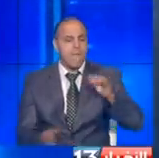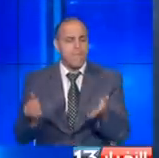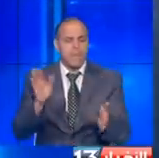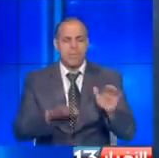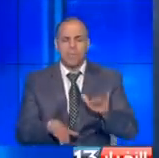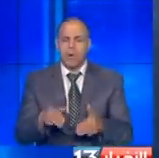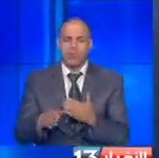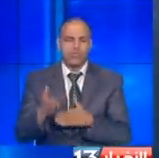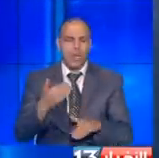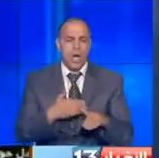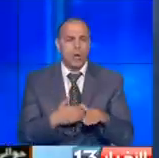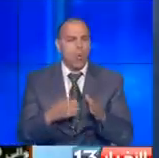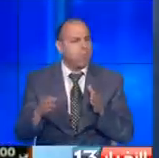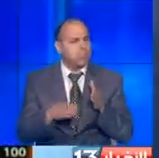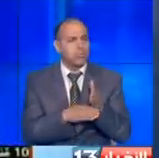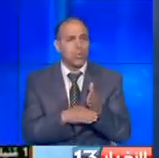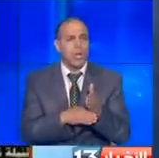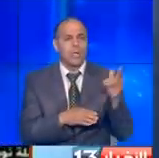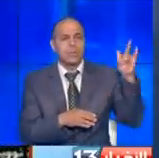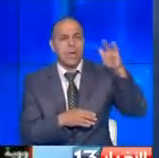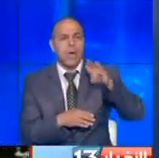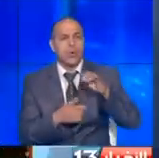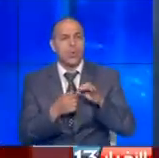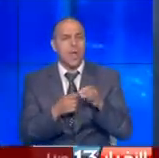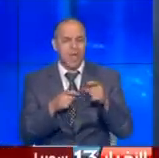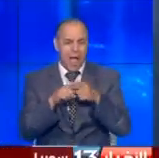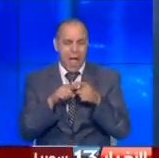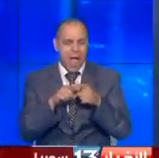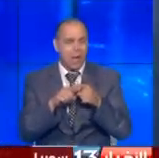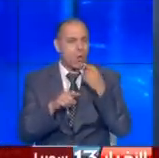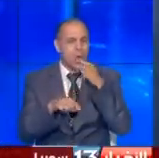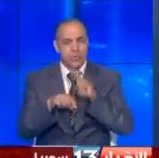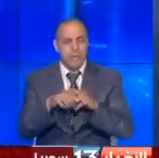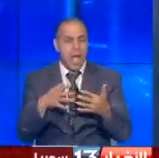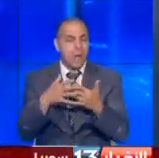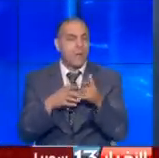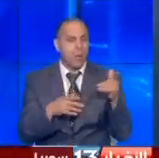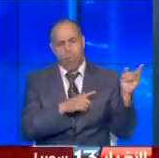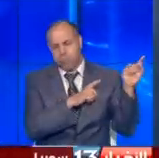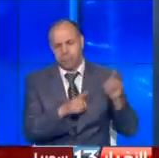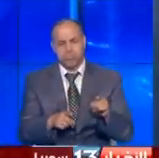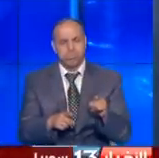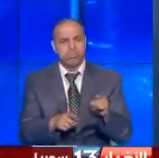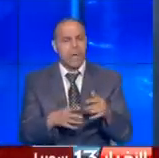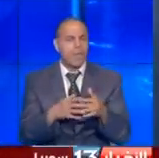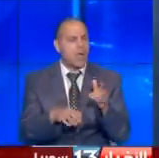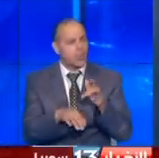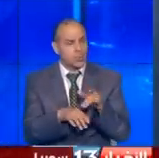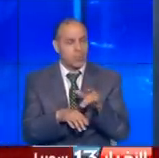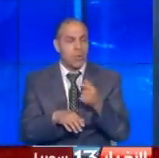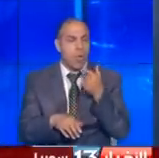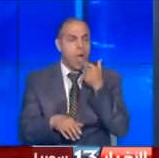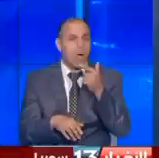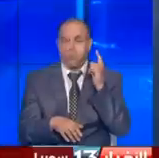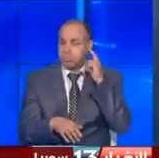القتلى والجرحى في هجوم شنته طائرات تابعة للتحالف بقيادة الولايات المتحدة الأمريكية.